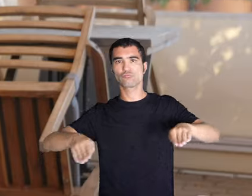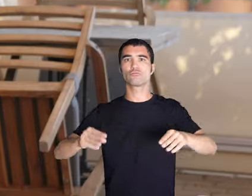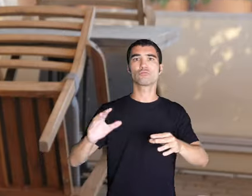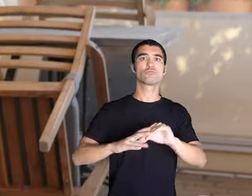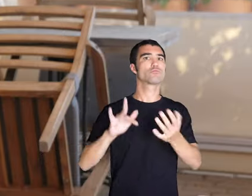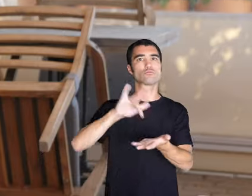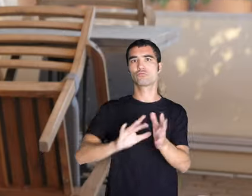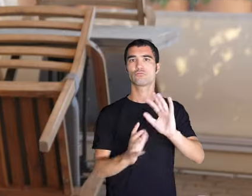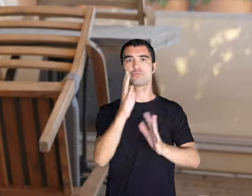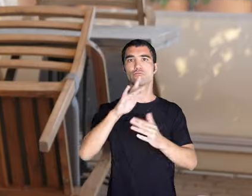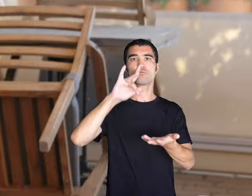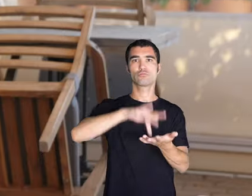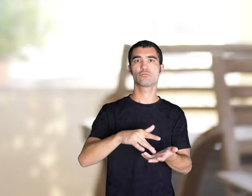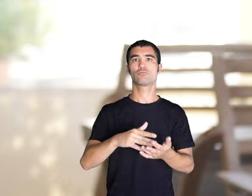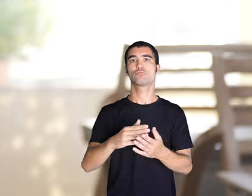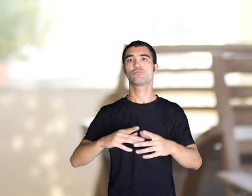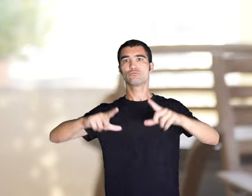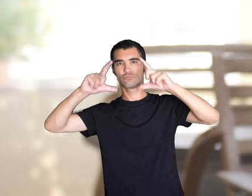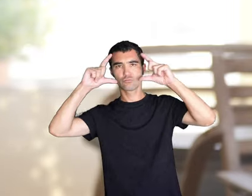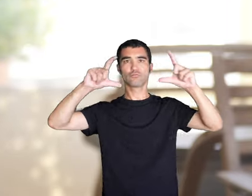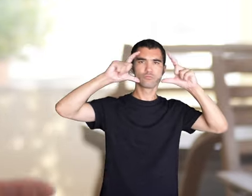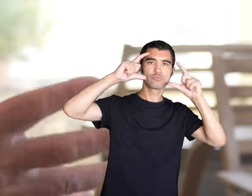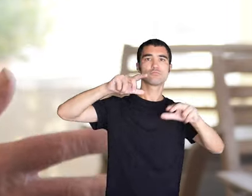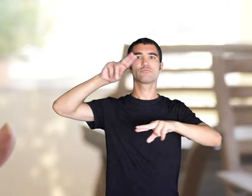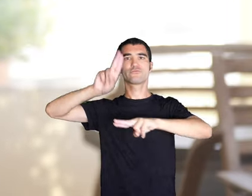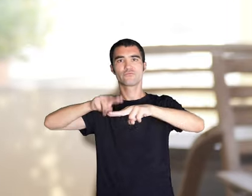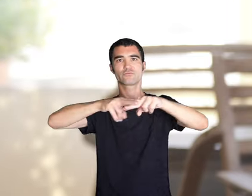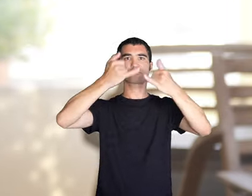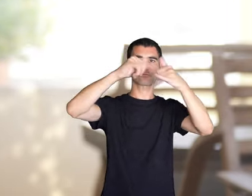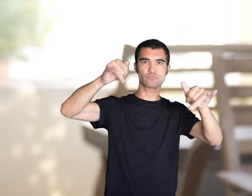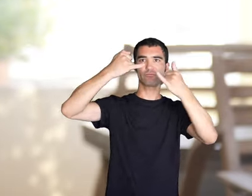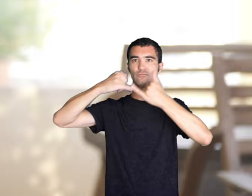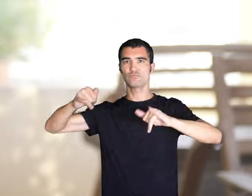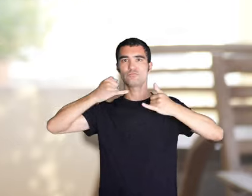I després posàvem banderetes. Fèiem festes i com jo t'he comptat,